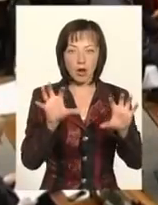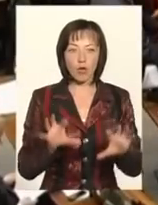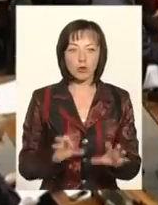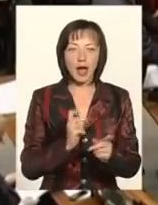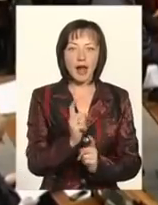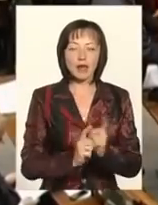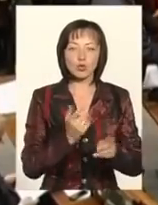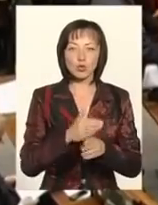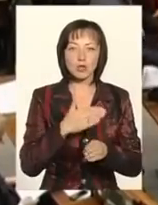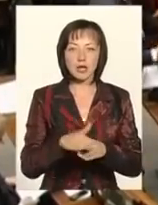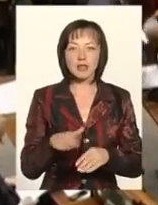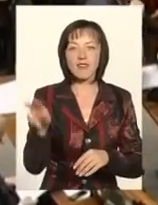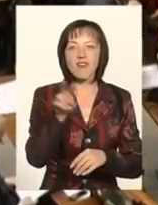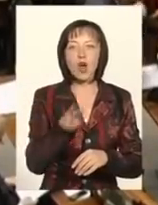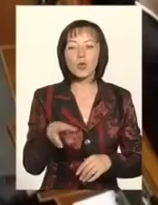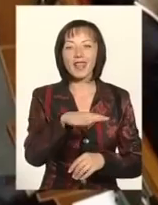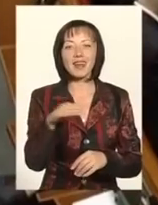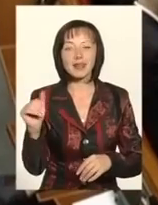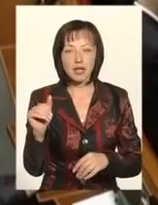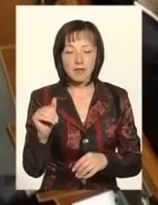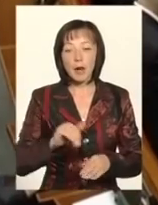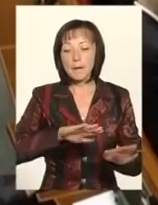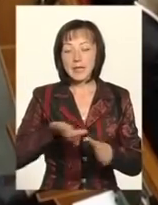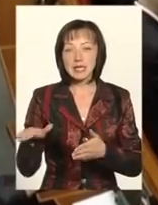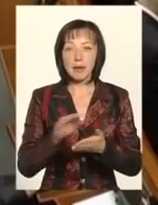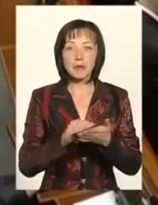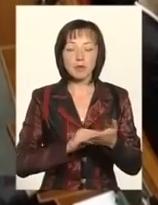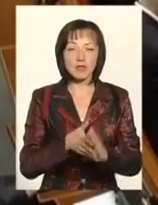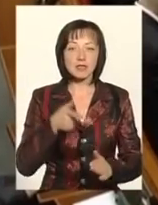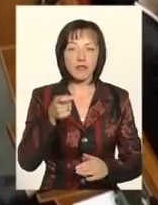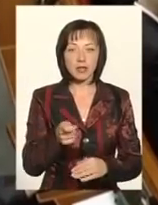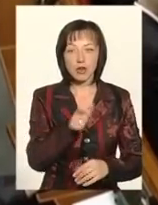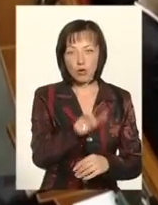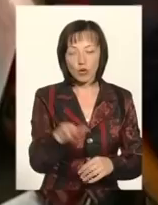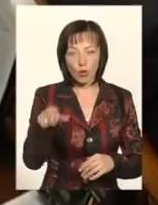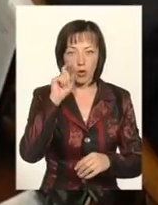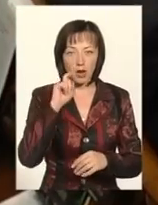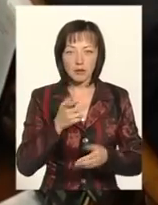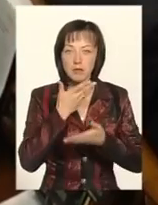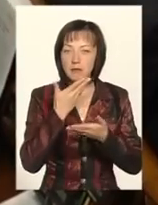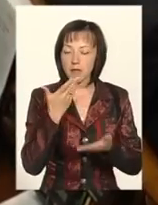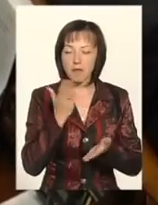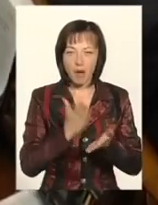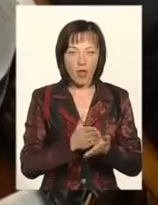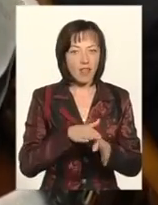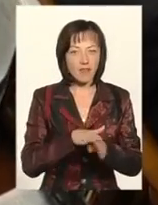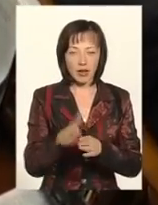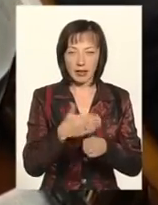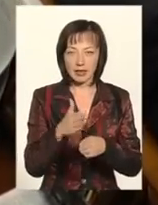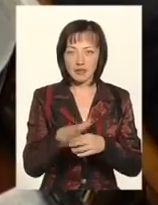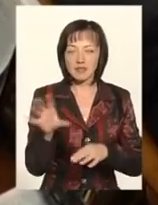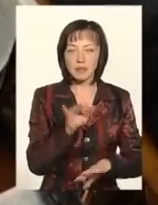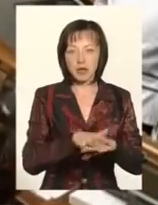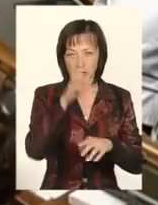реструктуризацію валютних кредитів ним перед бачено після письмового звернення громадян України які мають невиконані кредитні зобов'язання всі